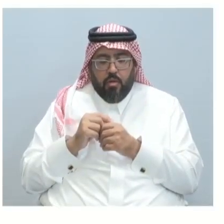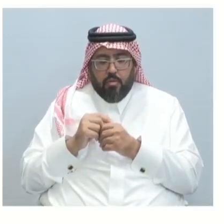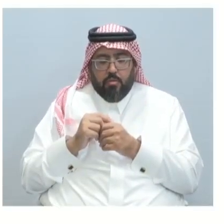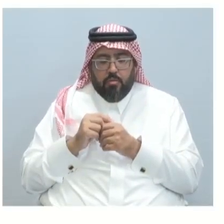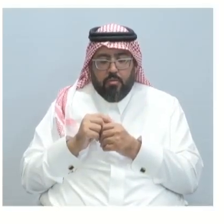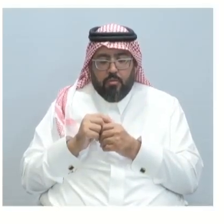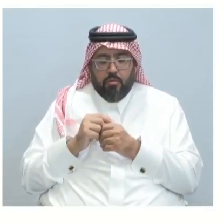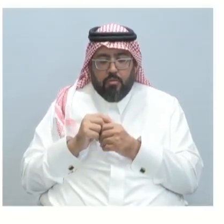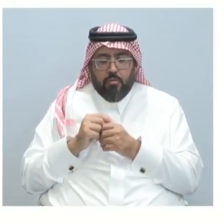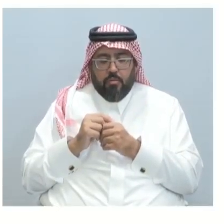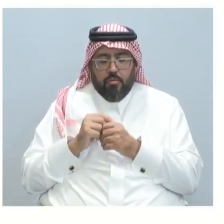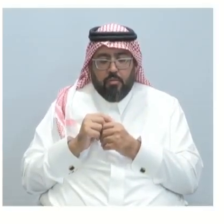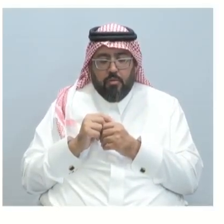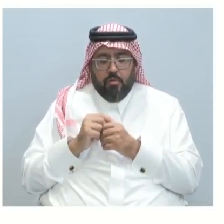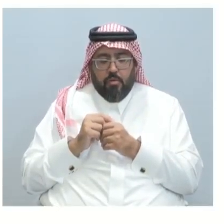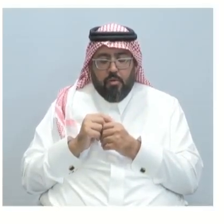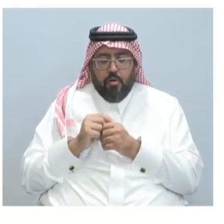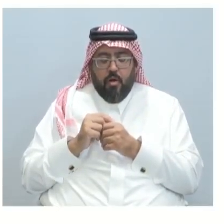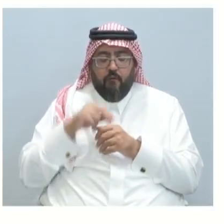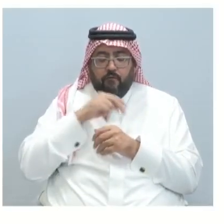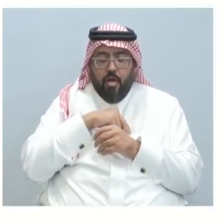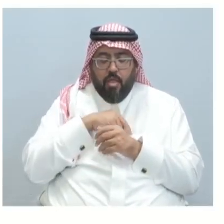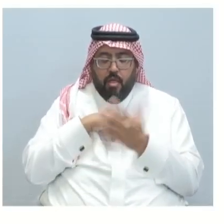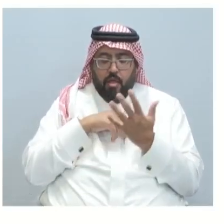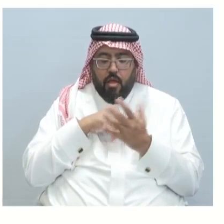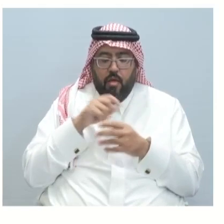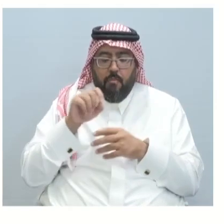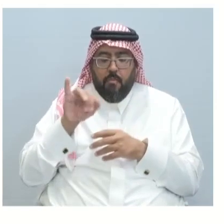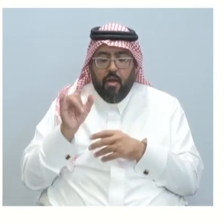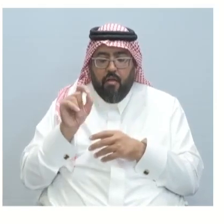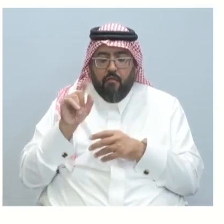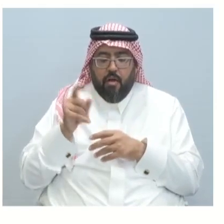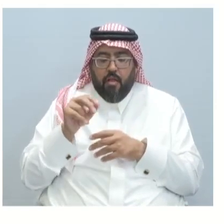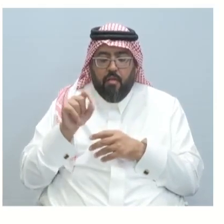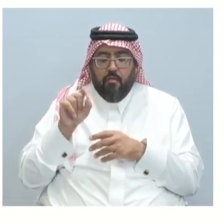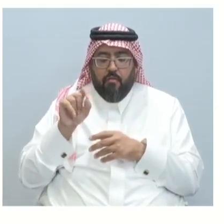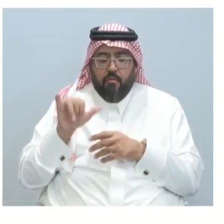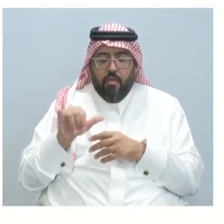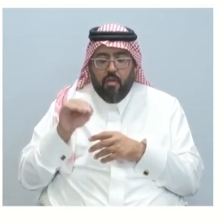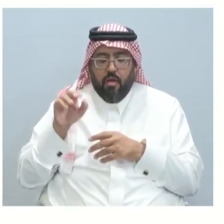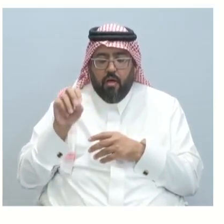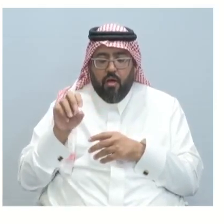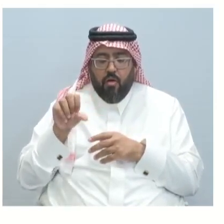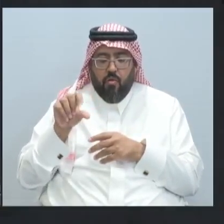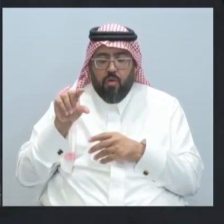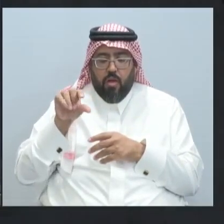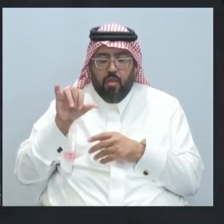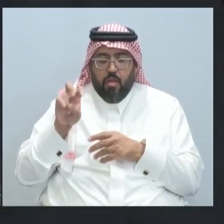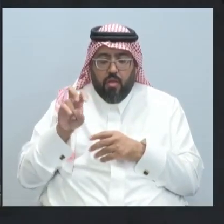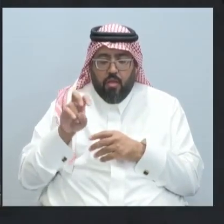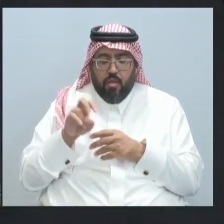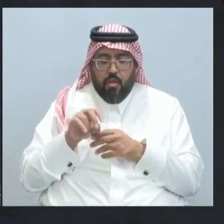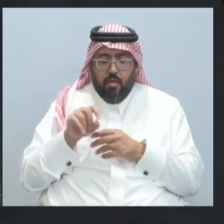اليها الولد لوالديه ايضا من الفوائد منفر في حق والديه حينما درسنا هذا